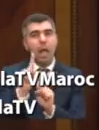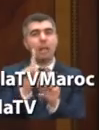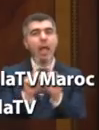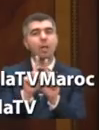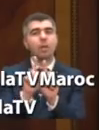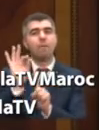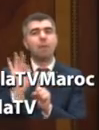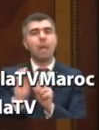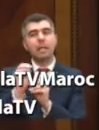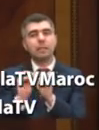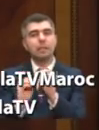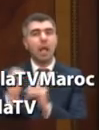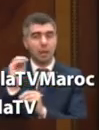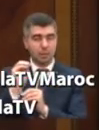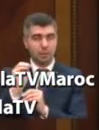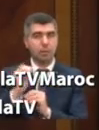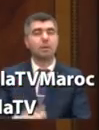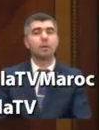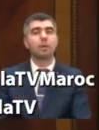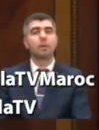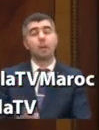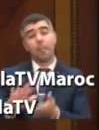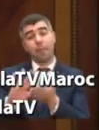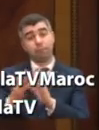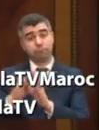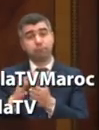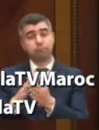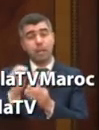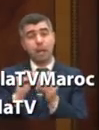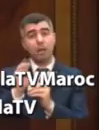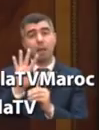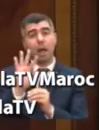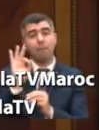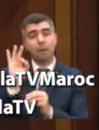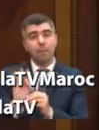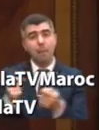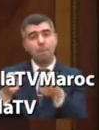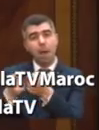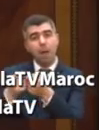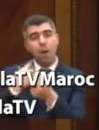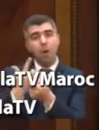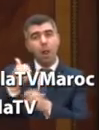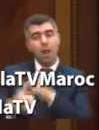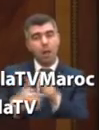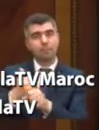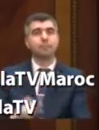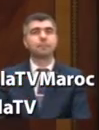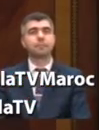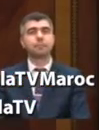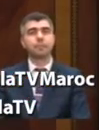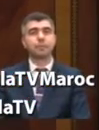الزيادة، ومنها الطماطم زادت تقريبا بنسبة 4% مع الموسم الماضي في نفس الفترة. كما